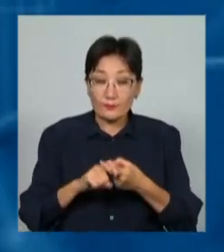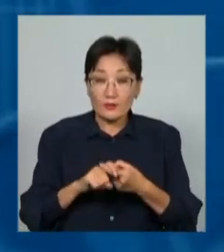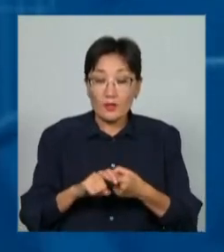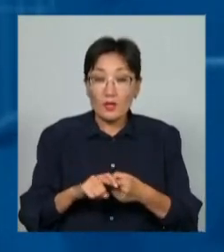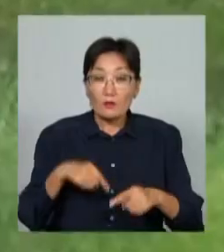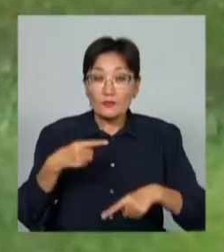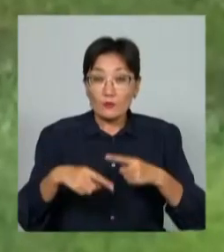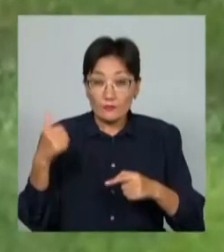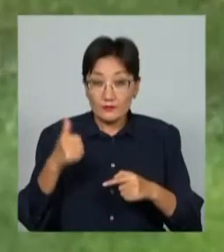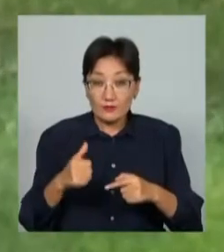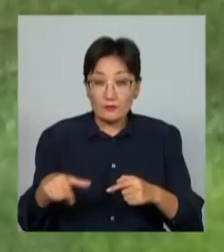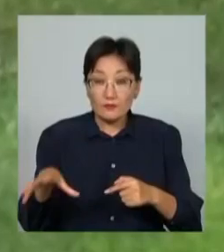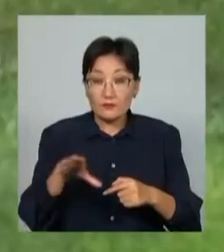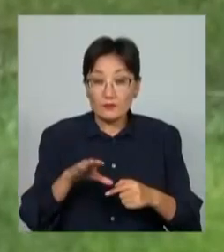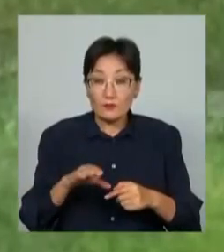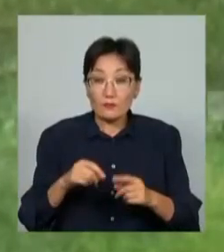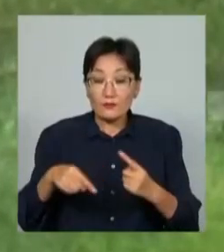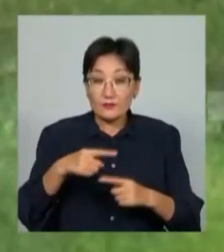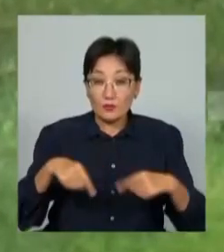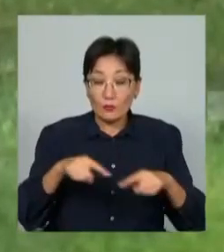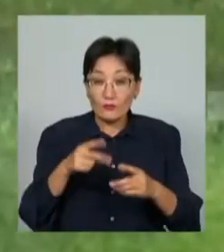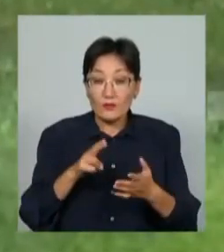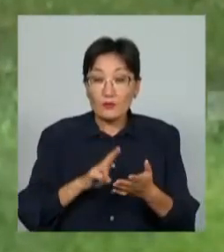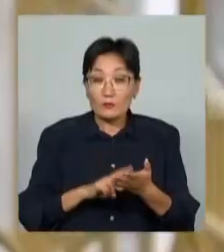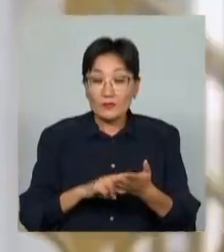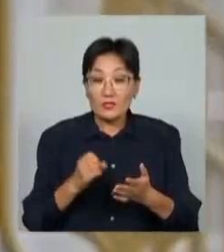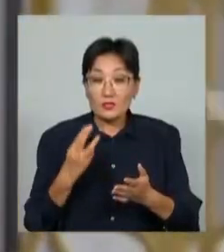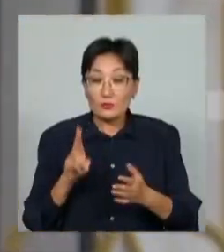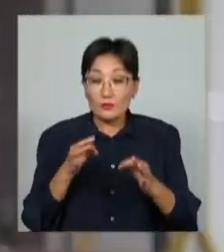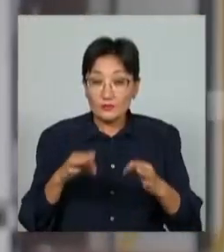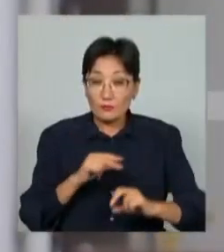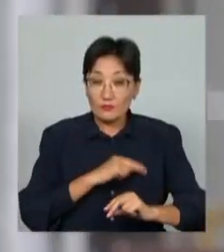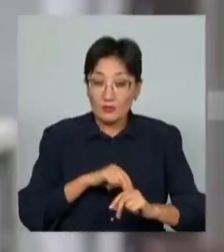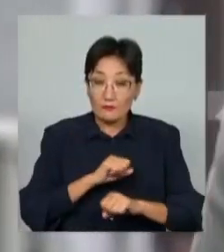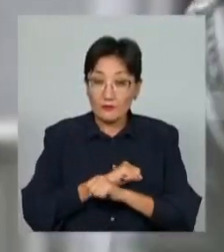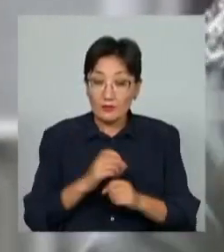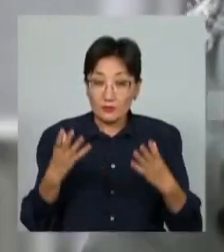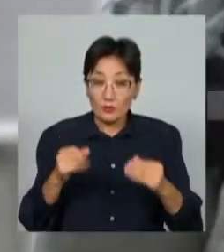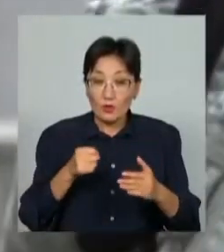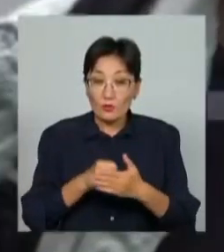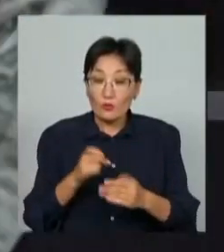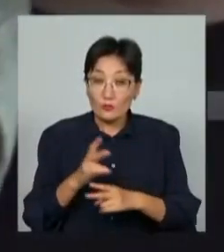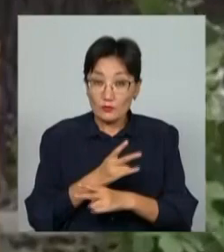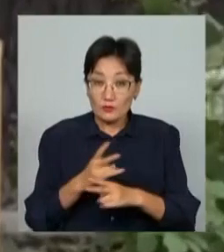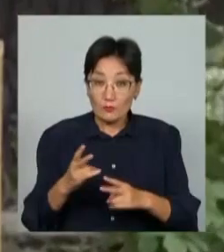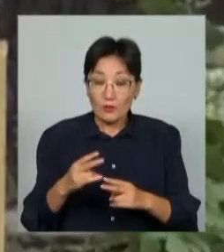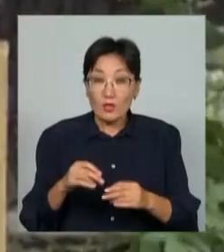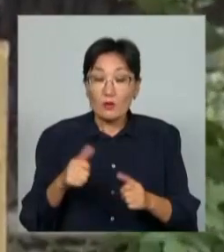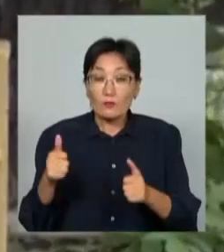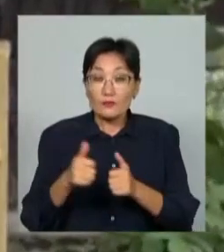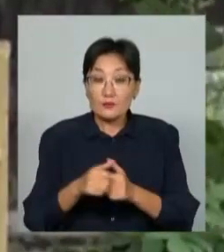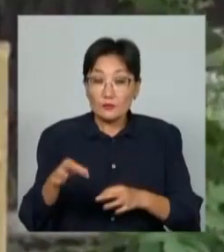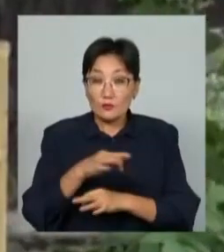Со следующей недели всем бизнес-объектам, участвующим в проекте ОШЭК, разрешено работать в выходные дни до полуночи, а лидерам проекта